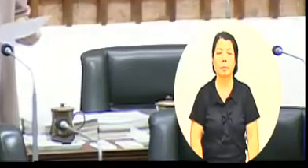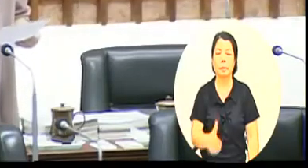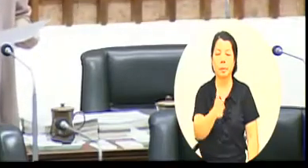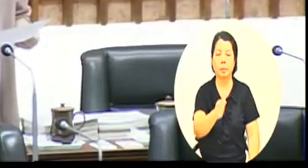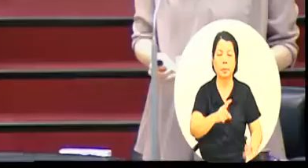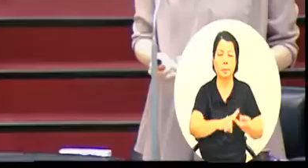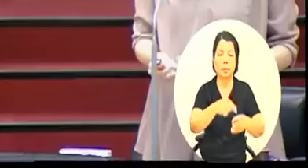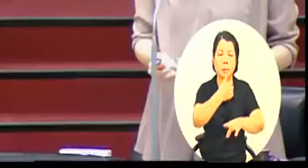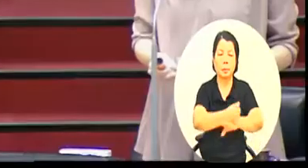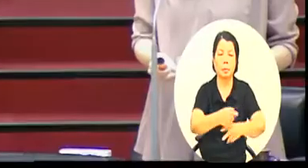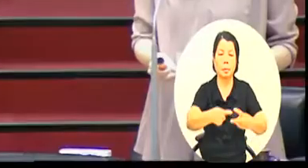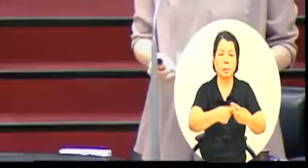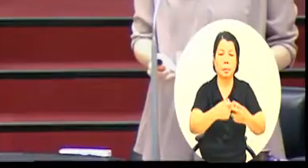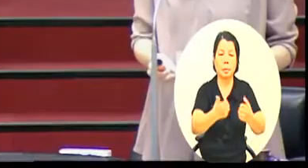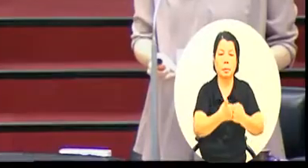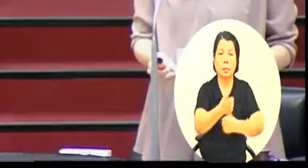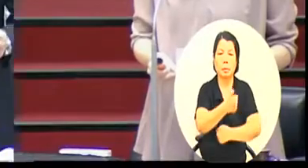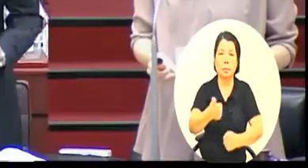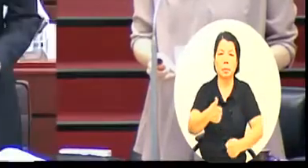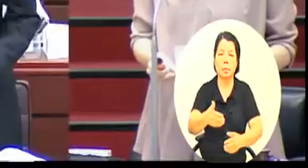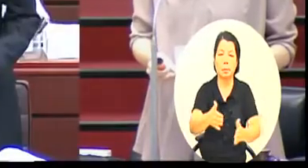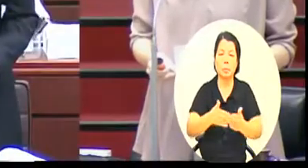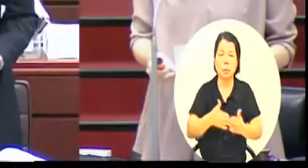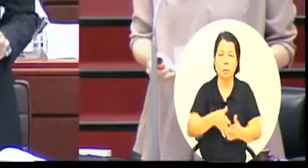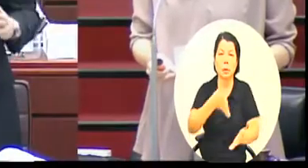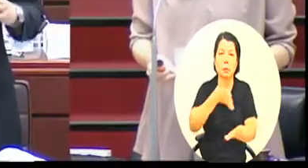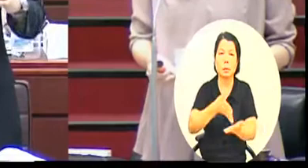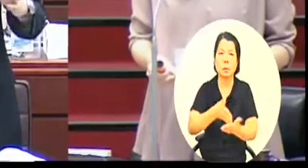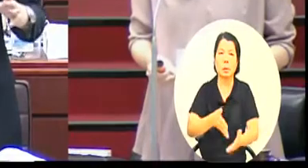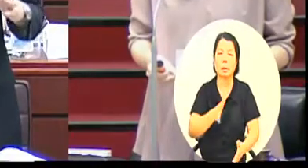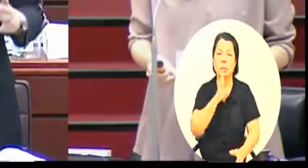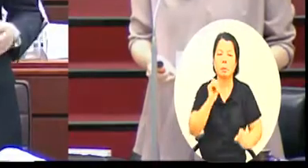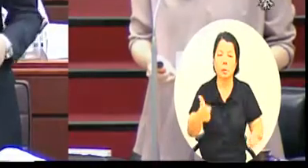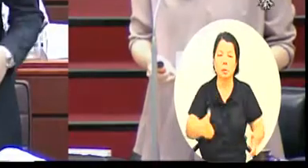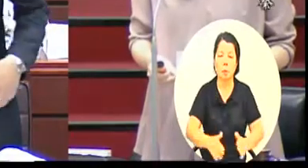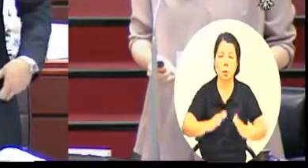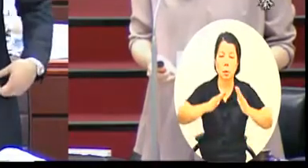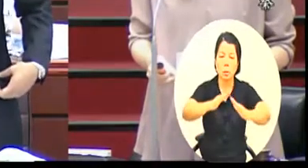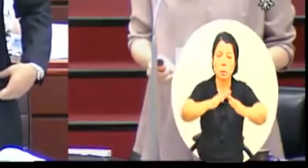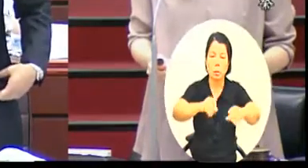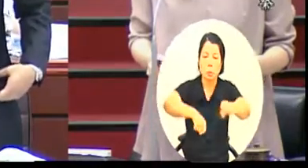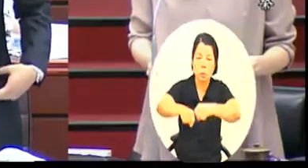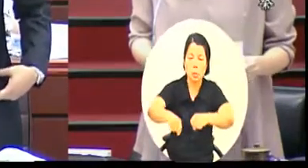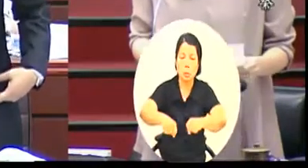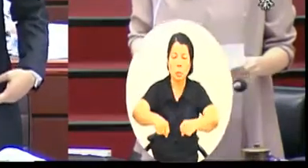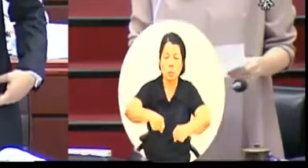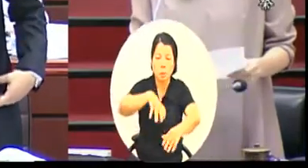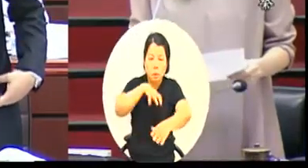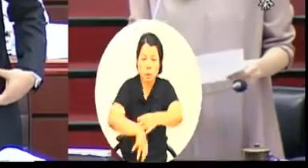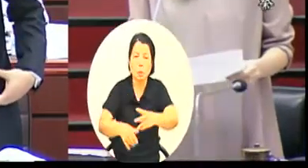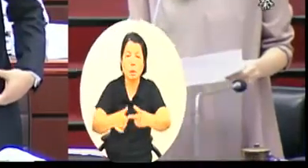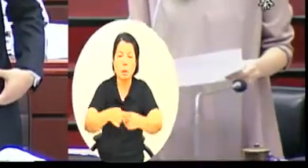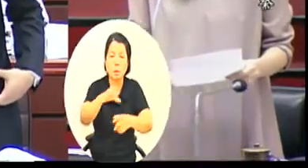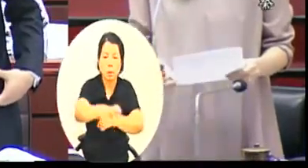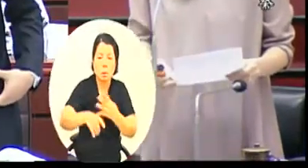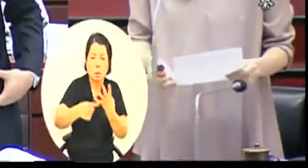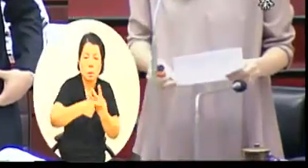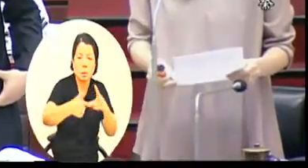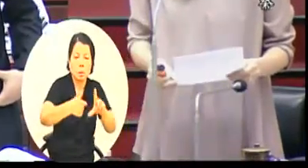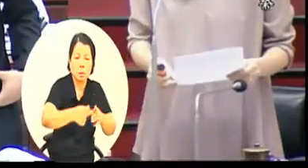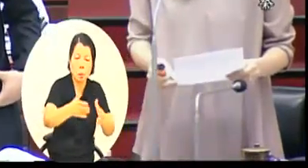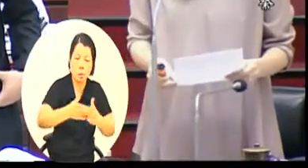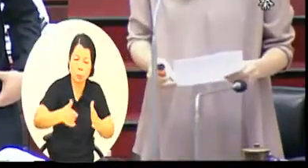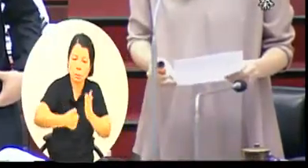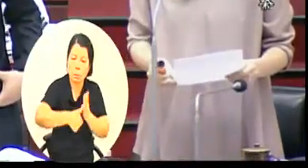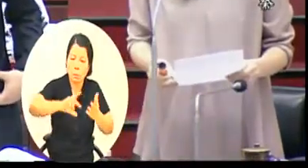谢主席，谢谢李员。李员所问的是不是说都市计划区内的农业区，假设要变更的话，要经过什